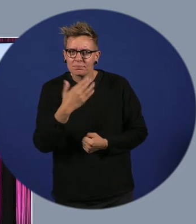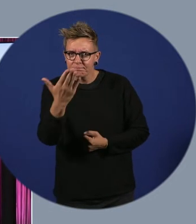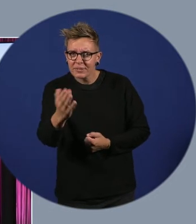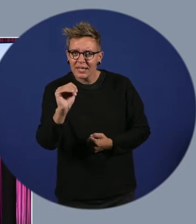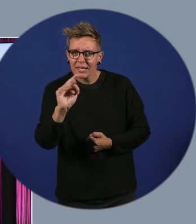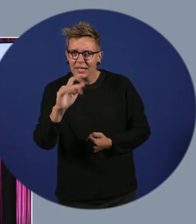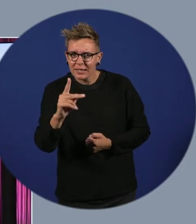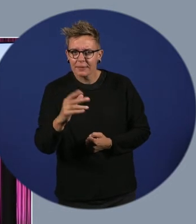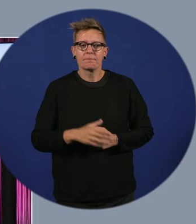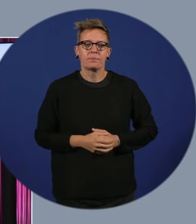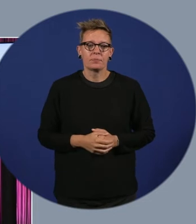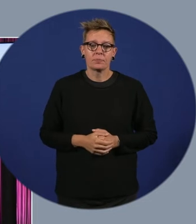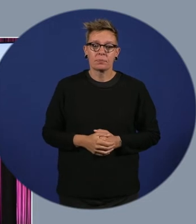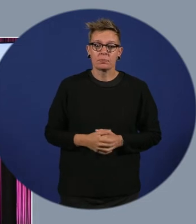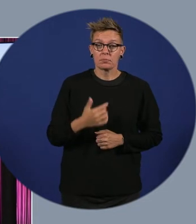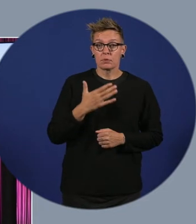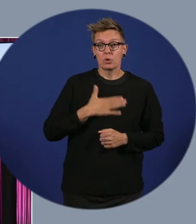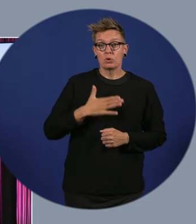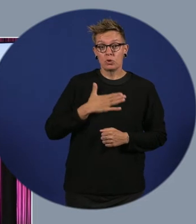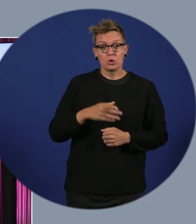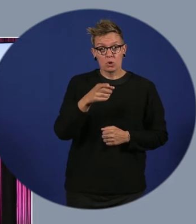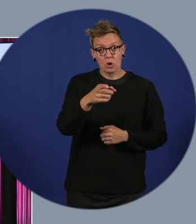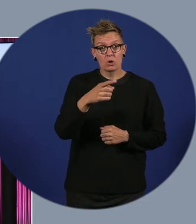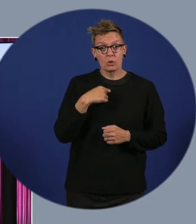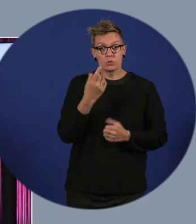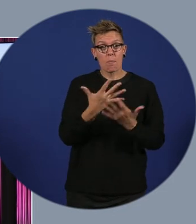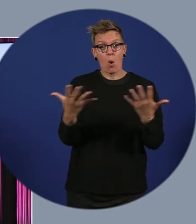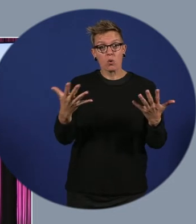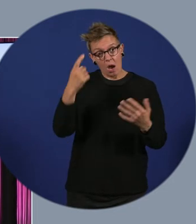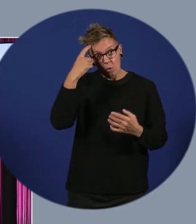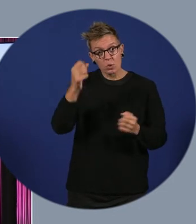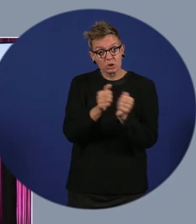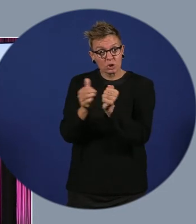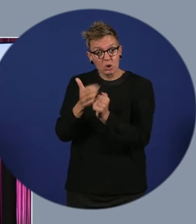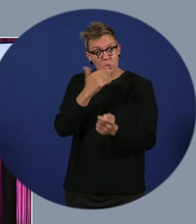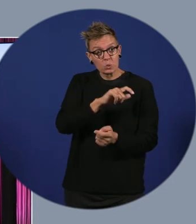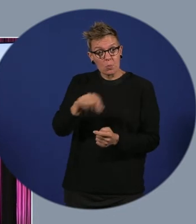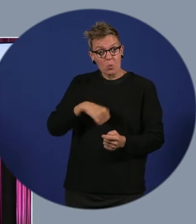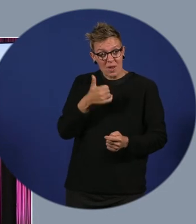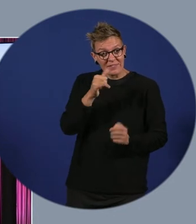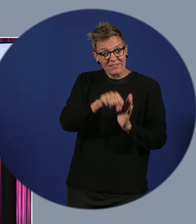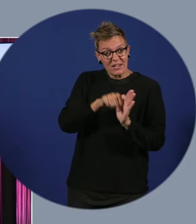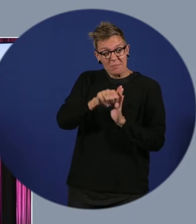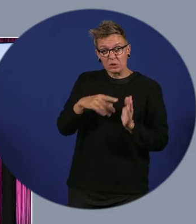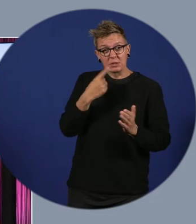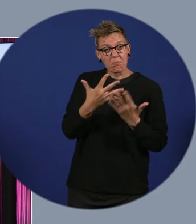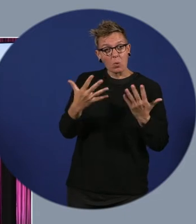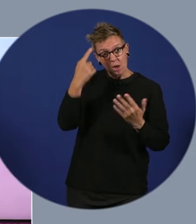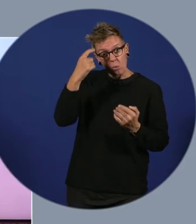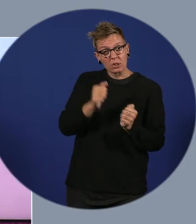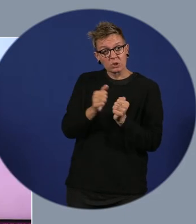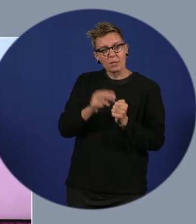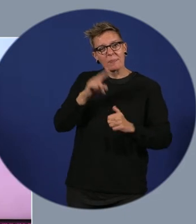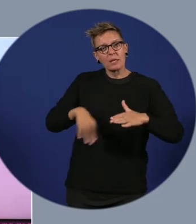Lundberg. Nej, men jag tycker mycket klokt sades här i inledningen av ungdomarna själva. Och i grunden handlar det inte